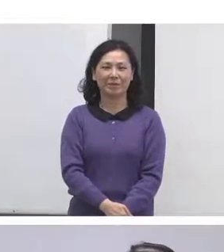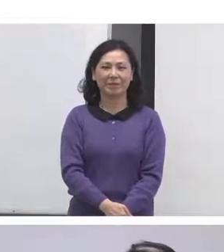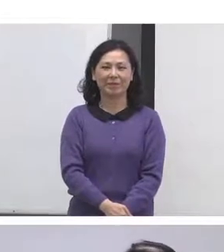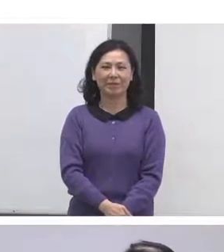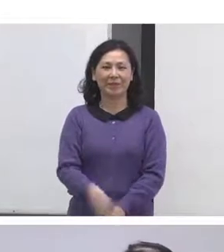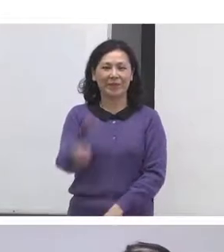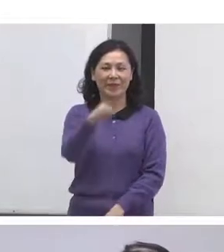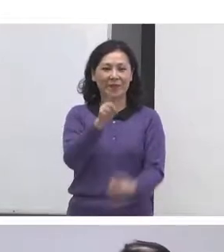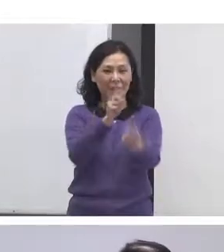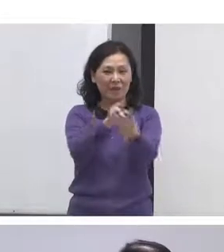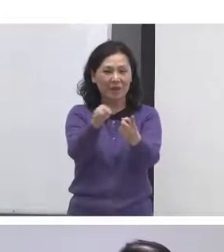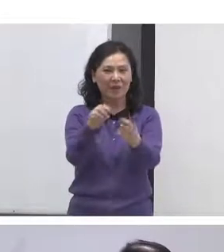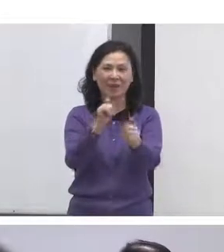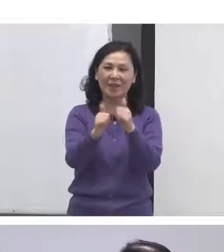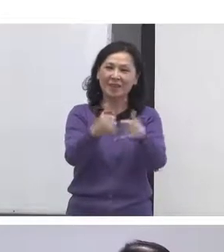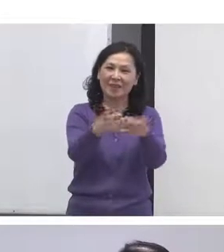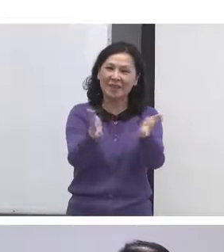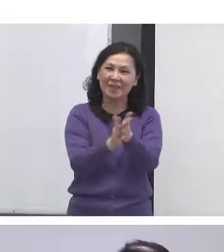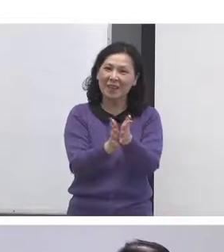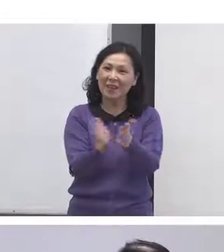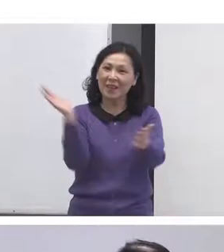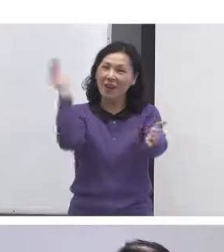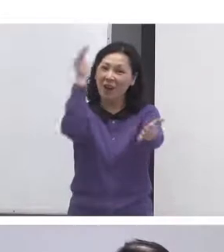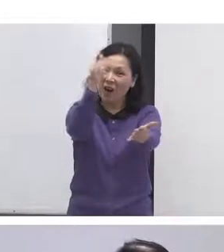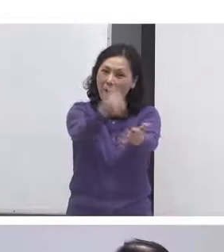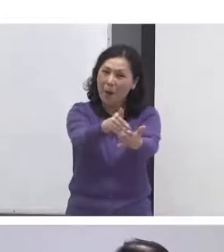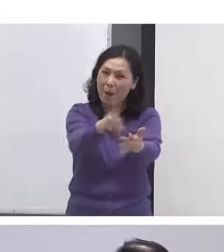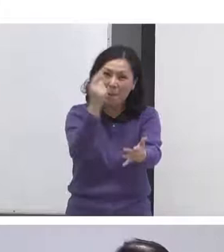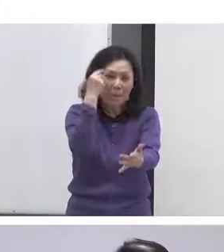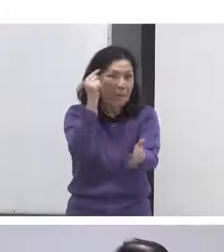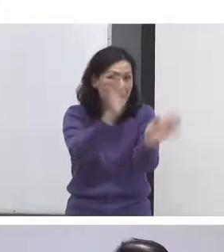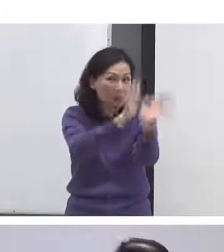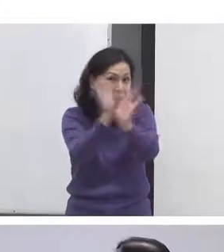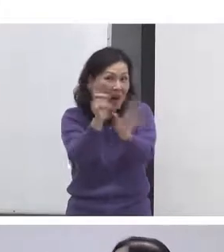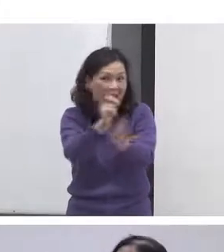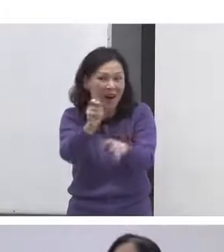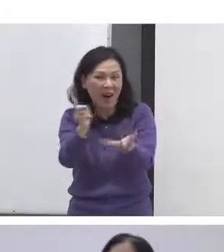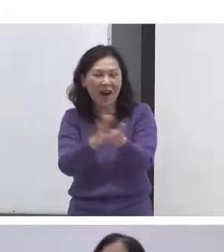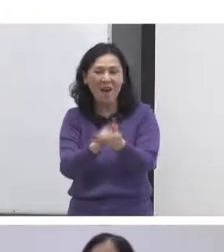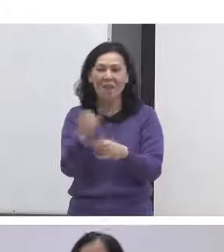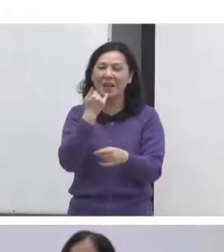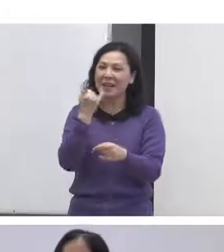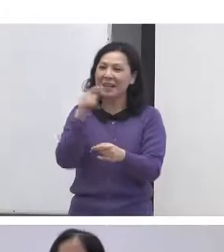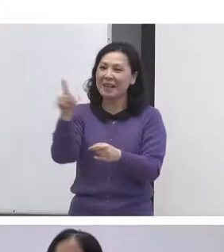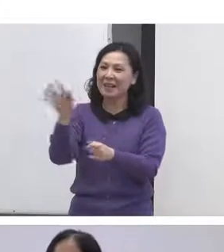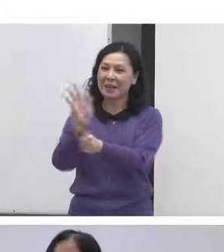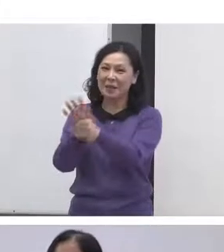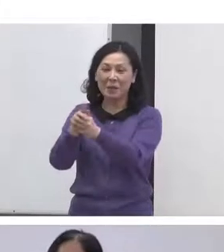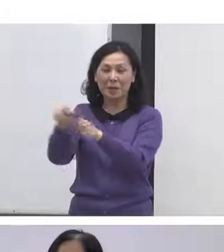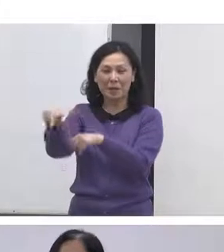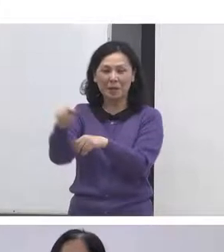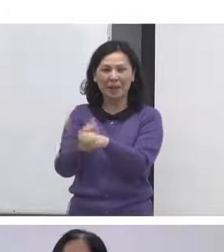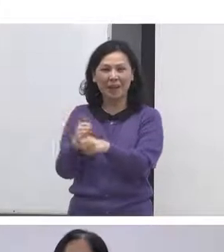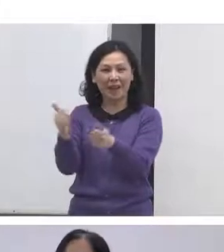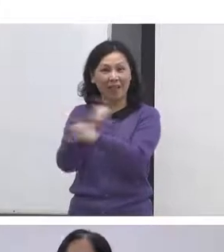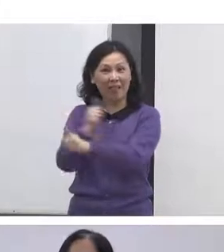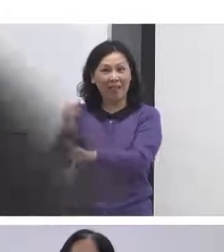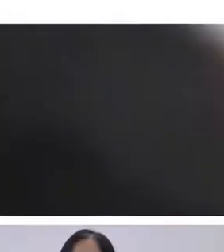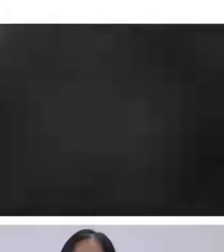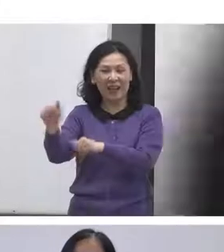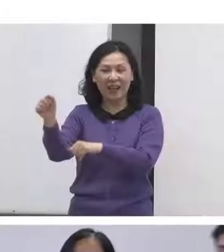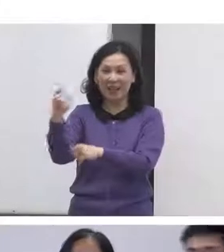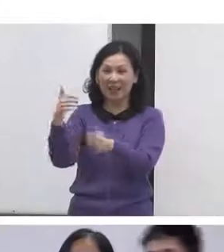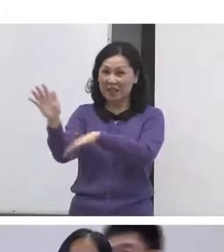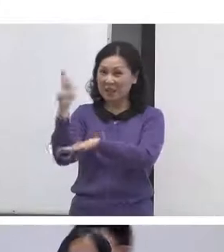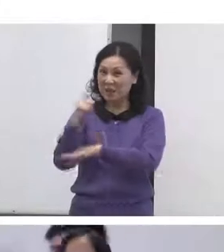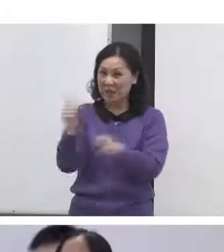家对于社群的终极想象是什么？是不是真的会有直接取代代议政府的一天？哎，我觉得这个大家自己觉得会的举